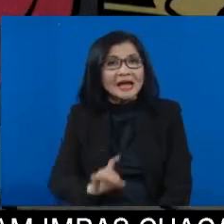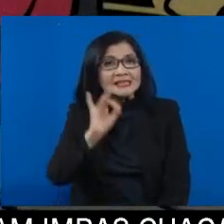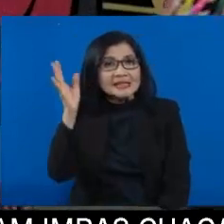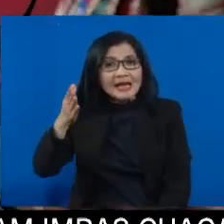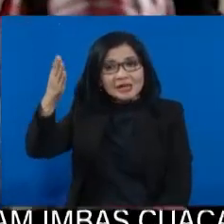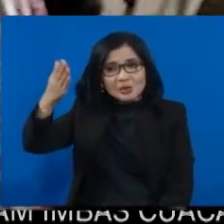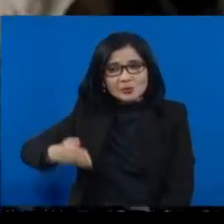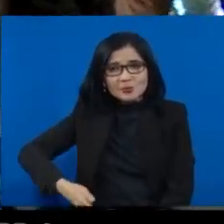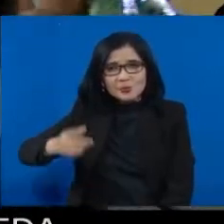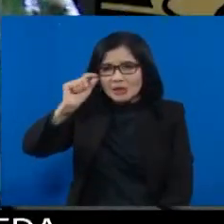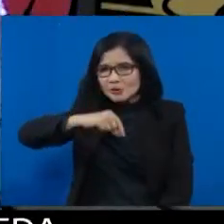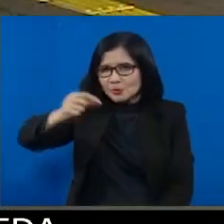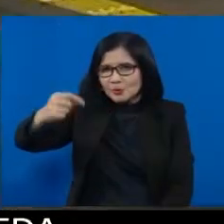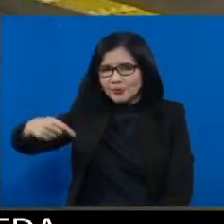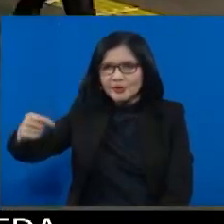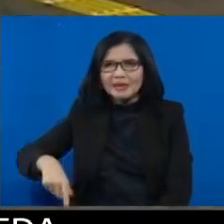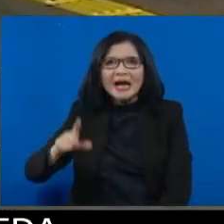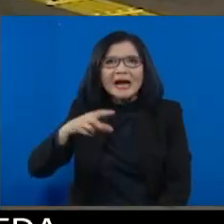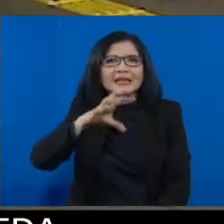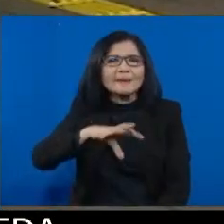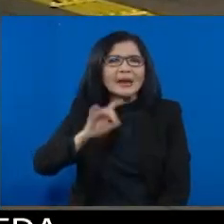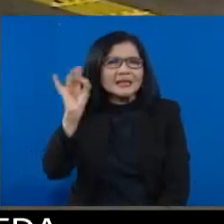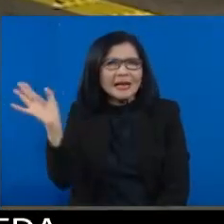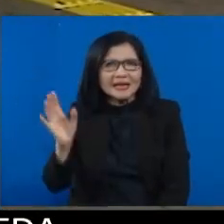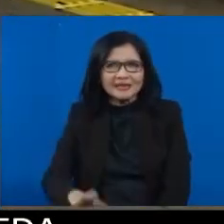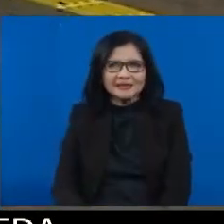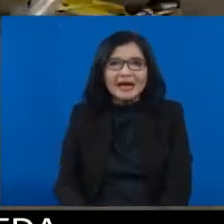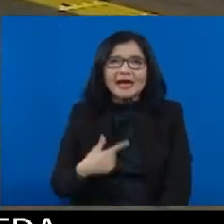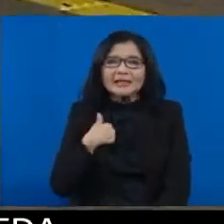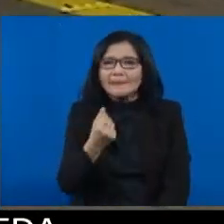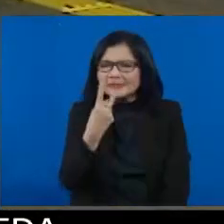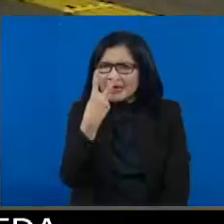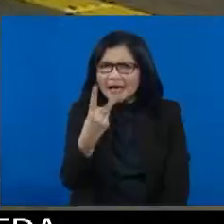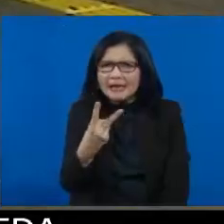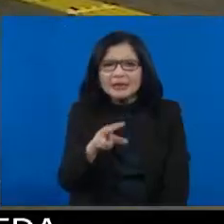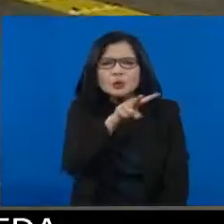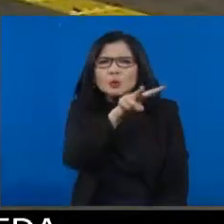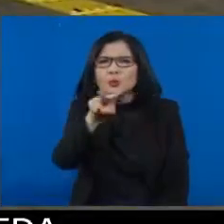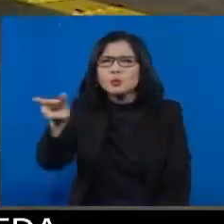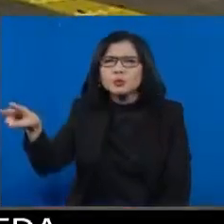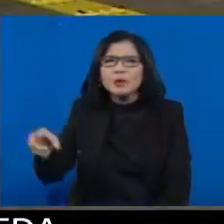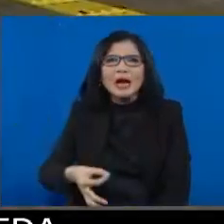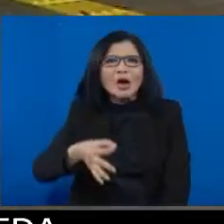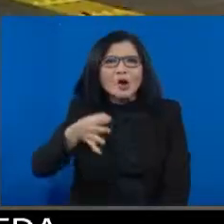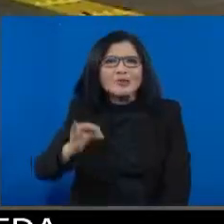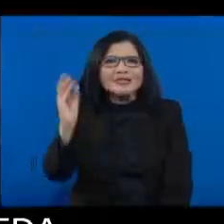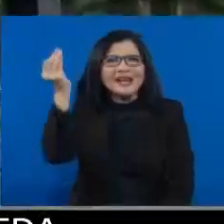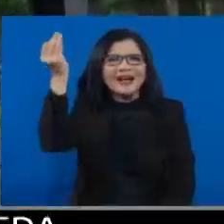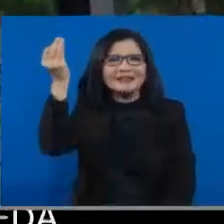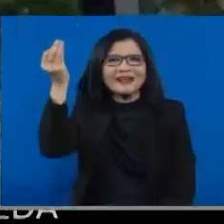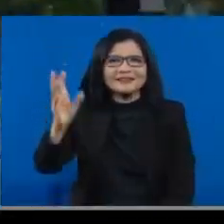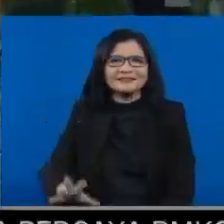tak jauh dari sini ada tempat lain yang lagi hits. Kita bisa melihat lebih luas pemandangan kota Jakarta.